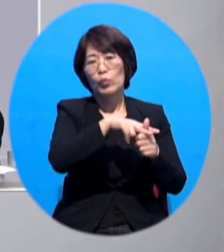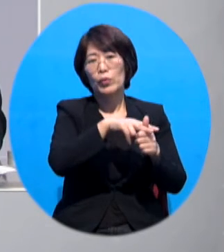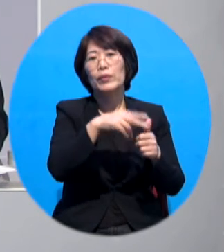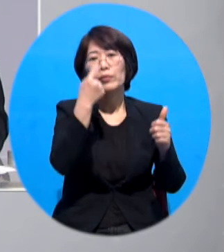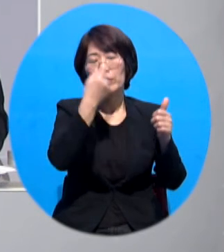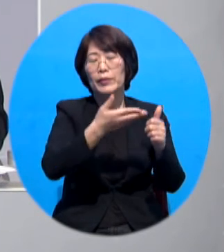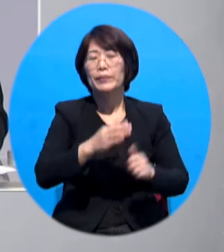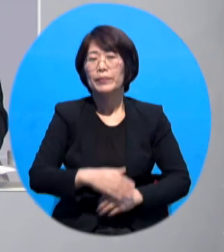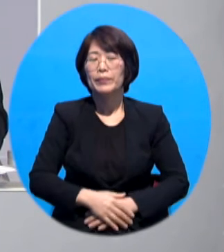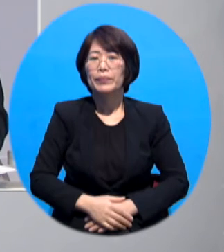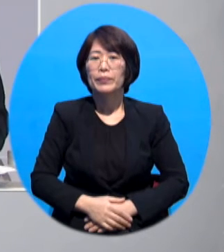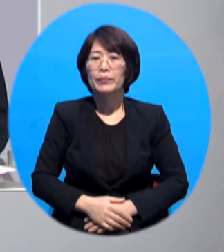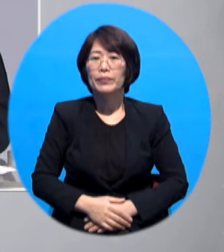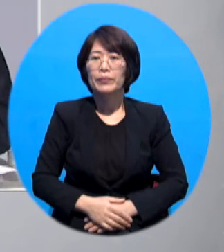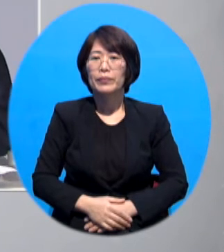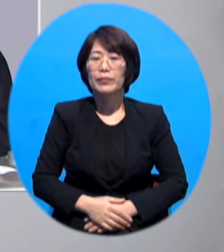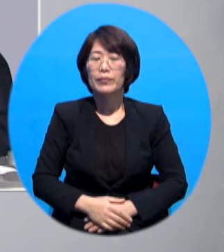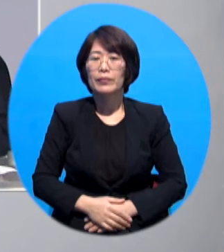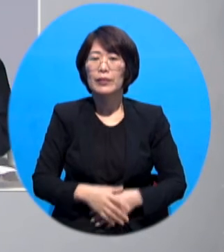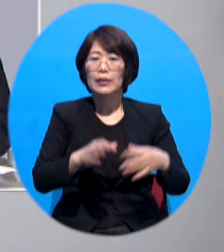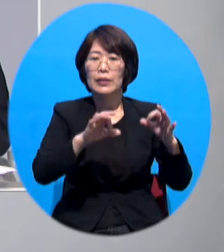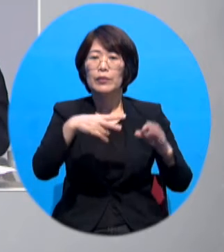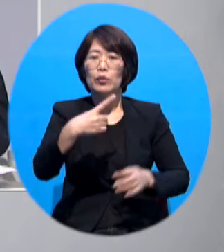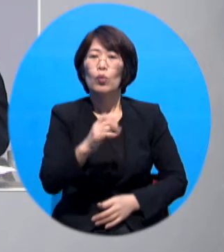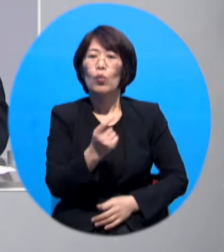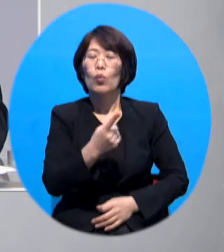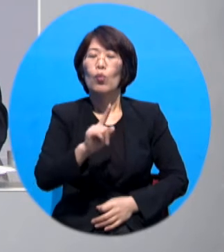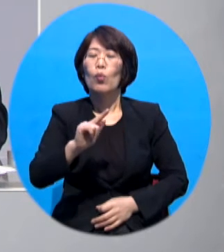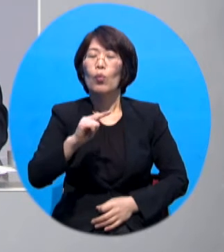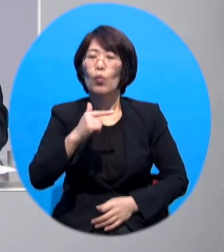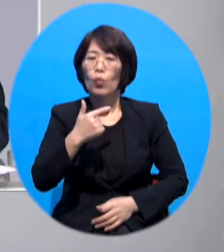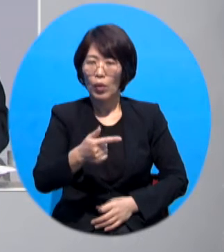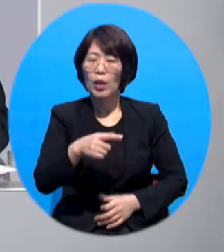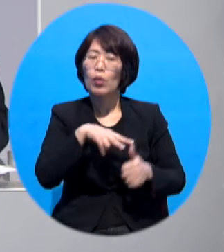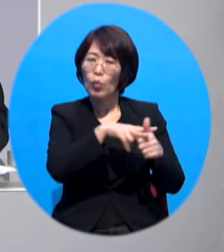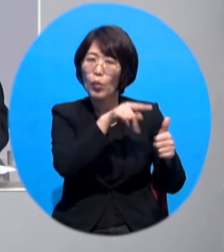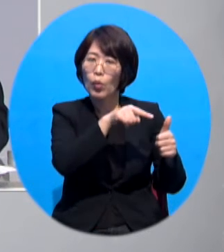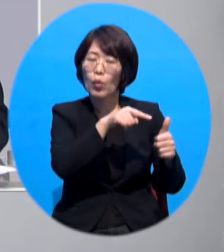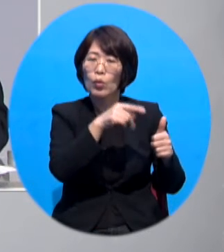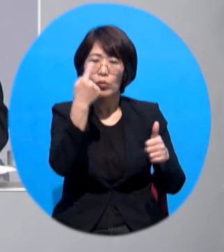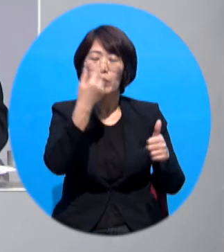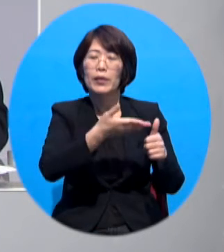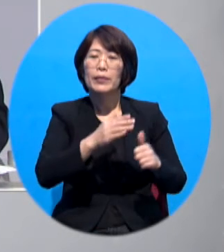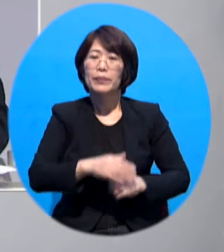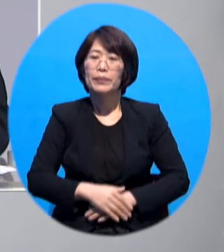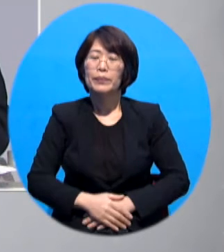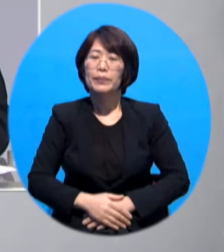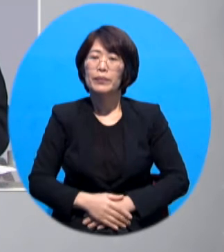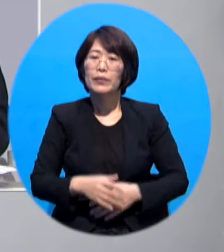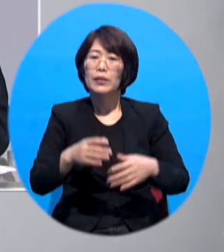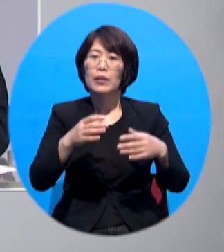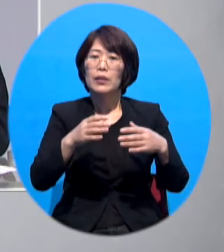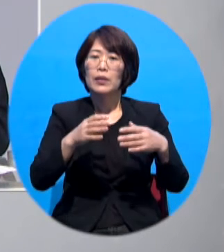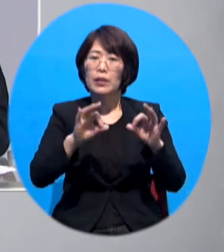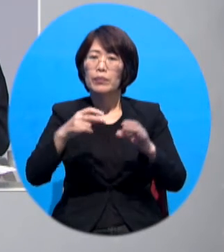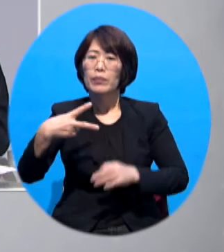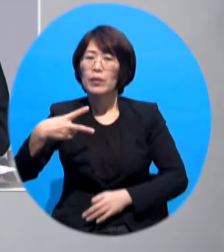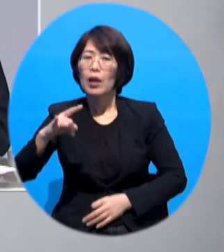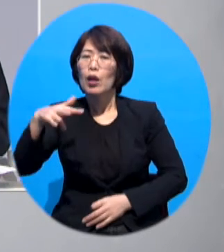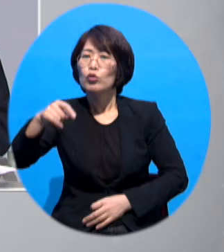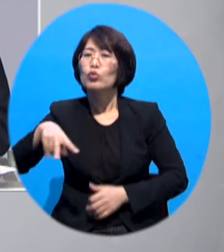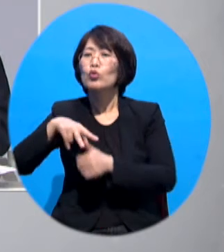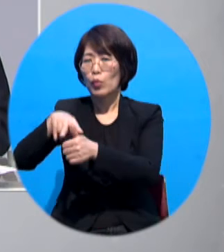야 기 김동하 듣고 여기서 먼저 주십시오 김도 작 습니다 교도관 호흡계 묻겠습니다 김대중 후보 께서 이